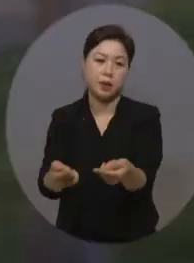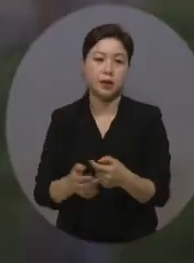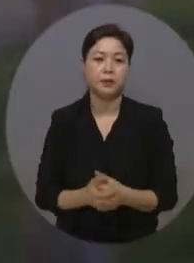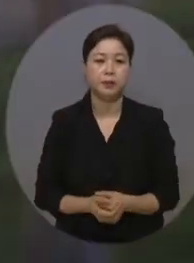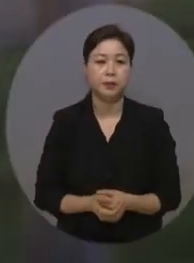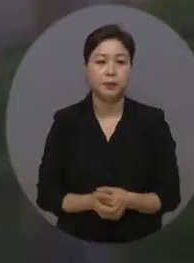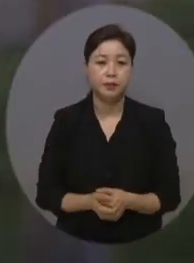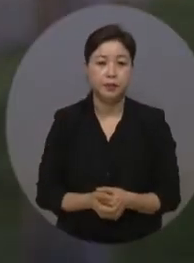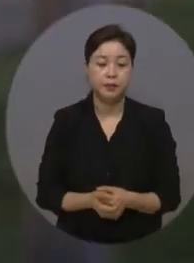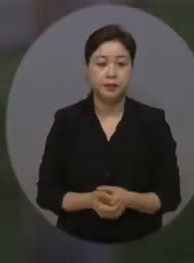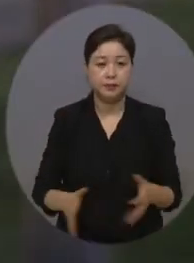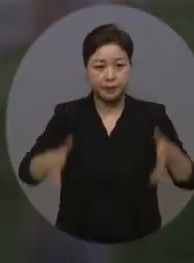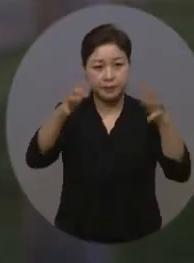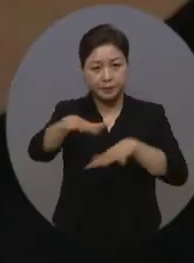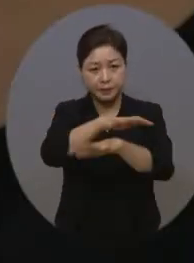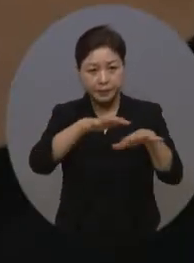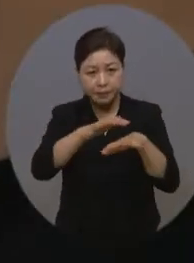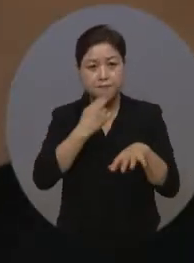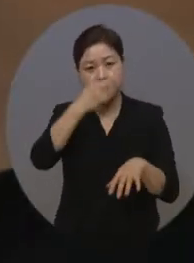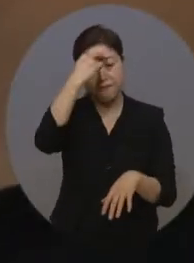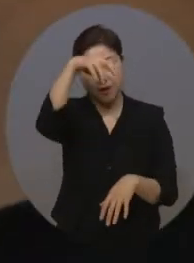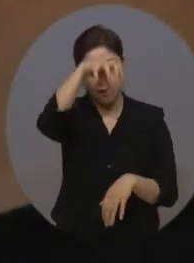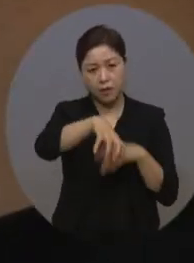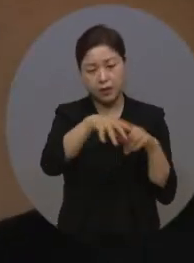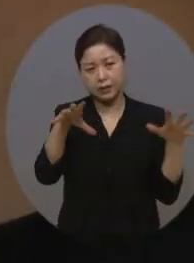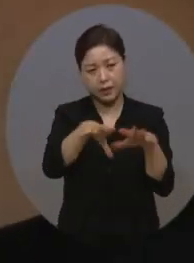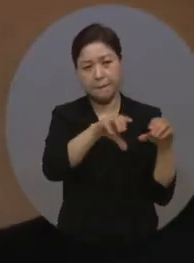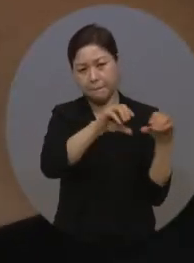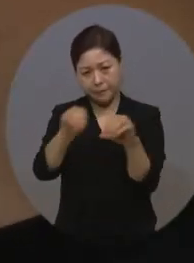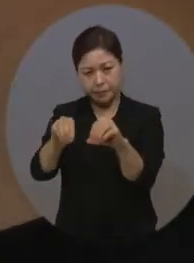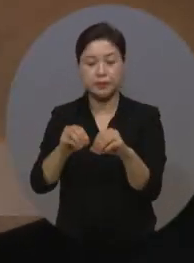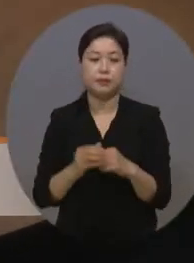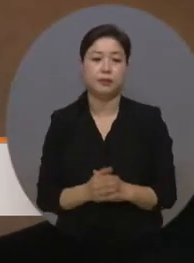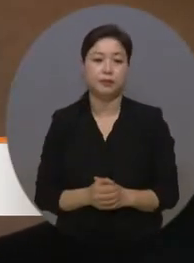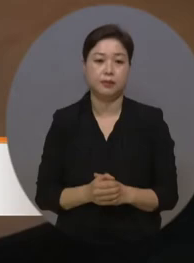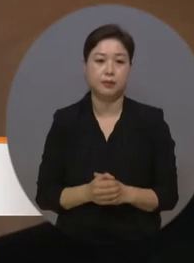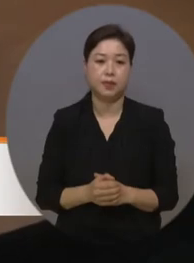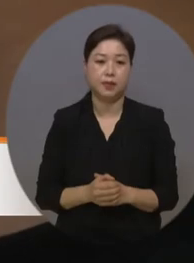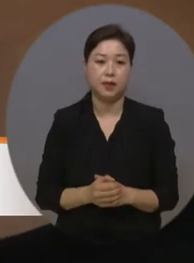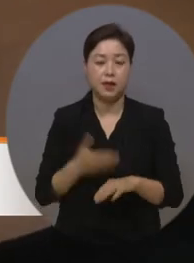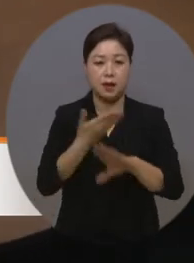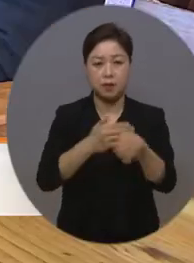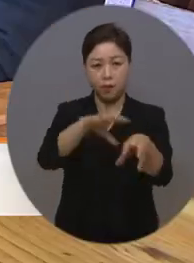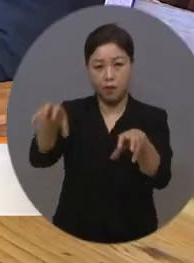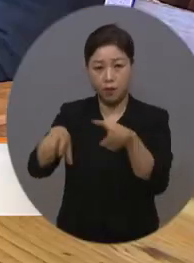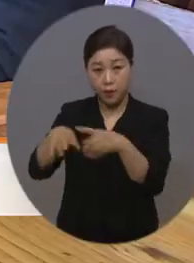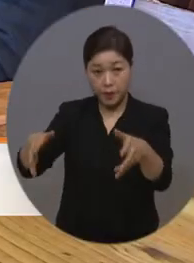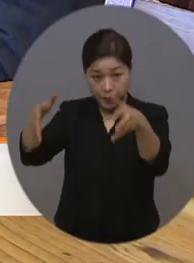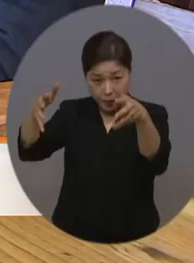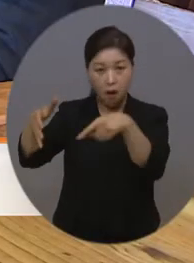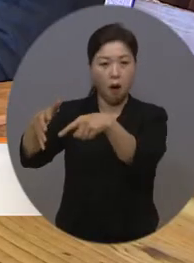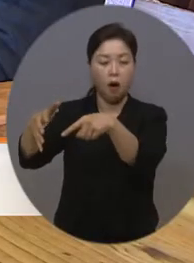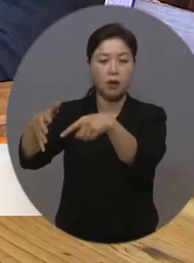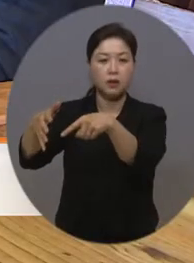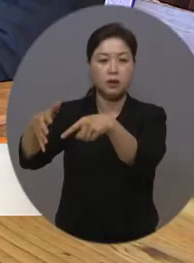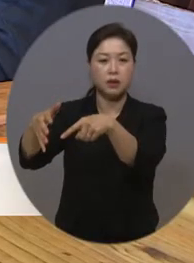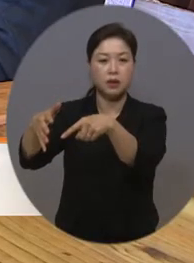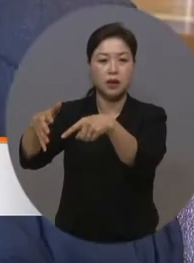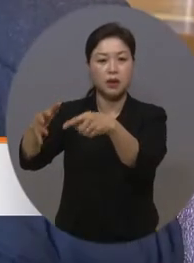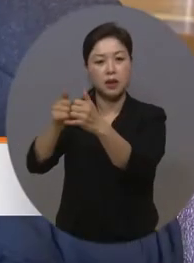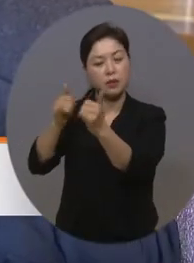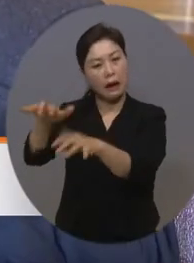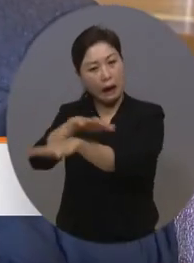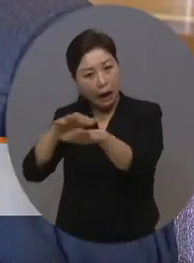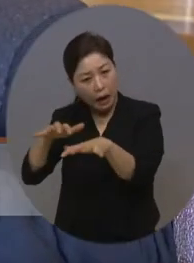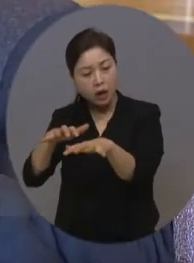다중이용시설 중 유흥 시설 전체는 집합이 금지되며 나머지 모든 다 중용 시설은 2 12시 까지만 운영할